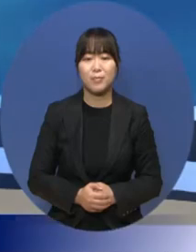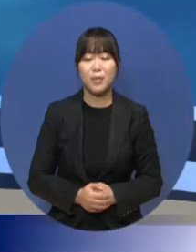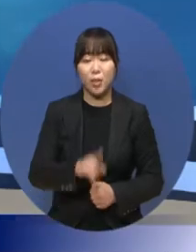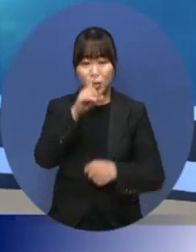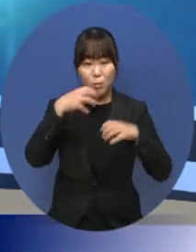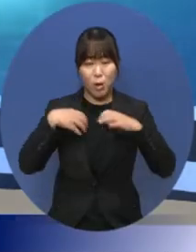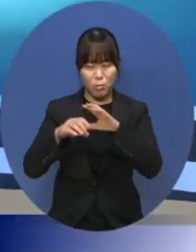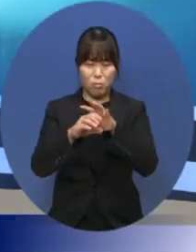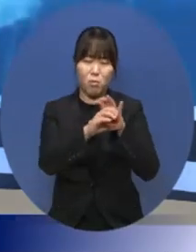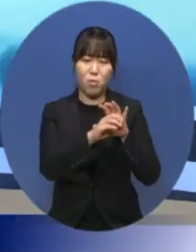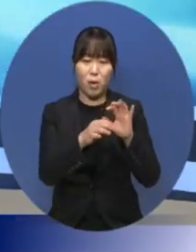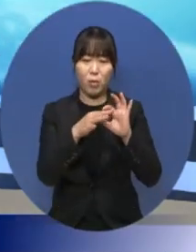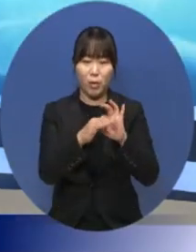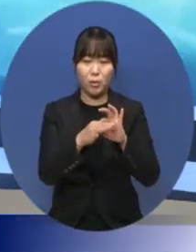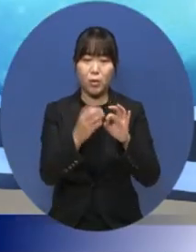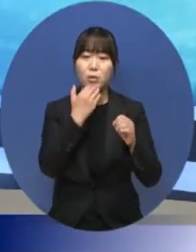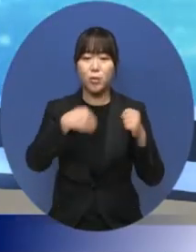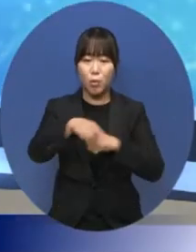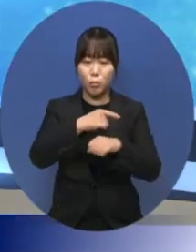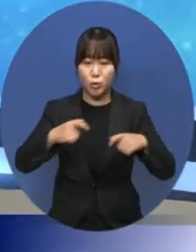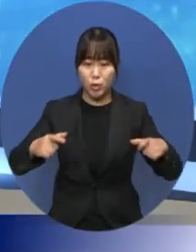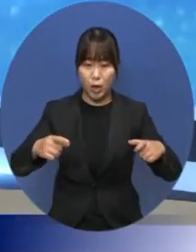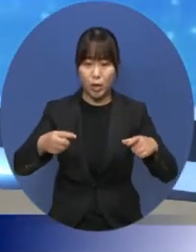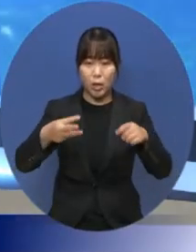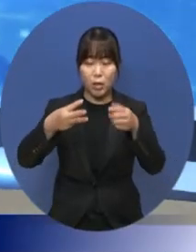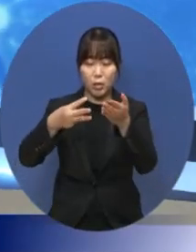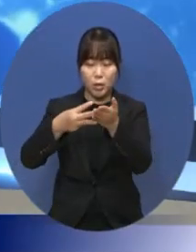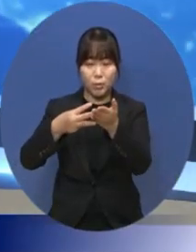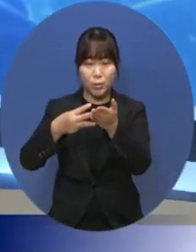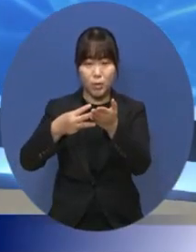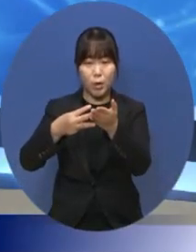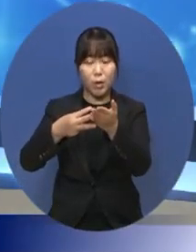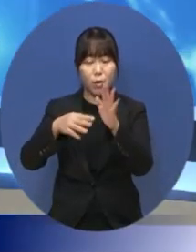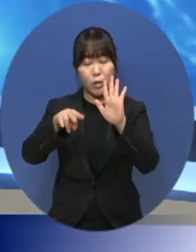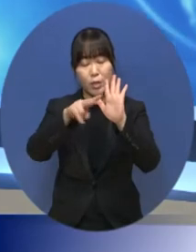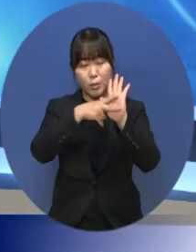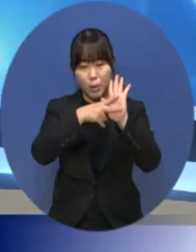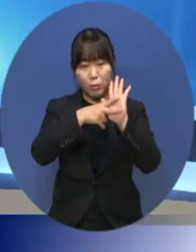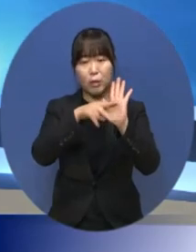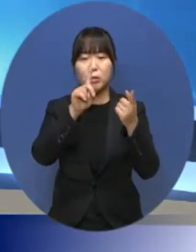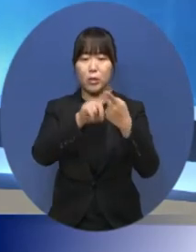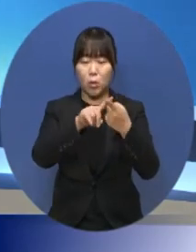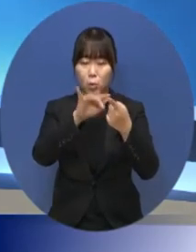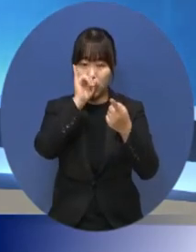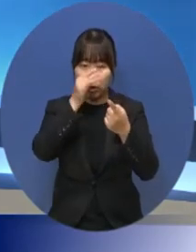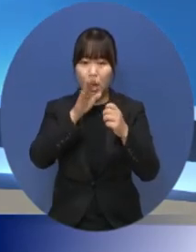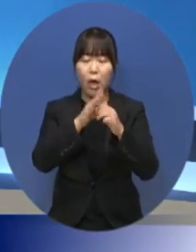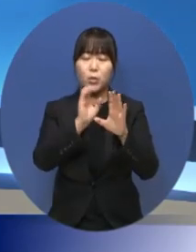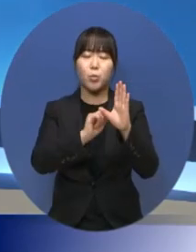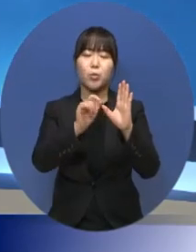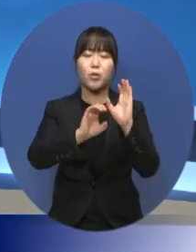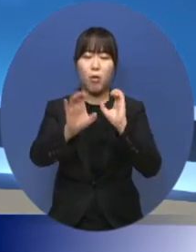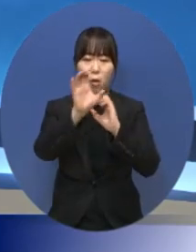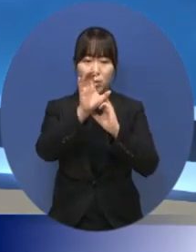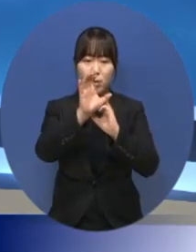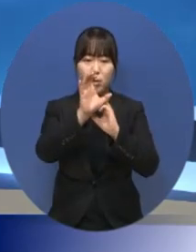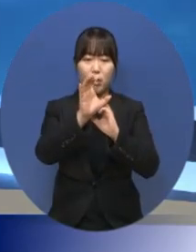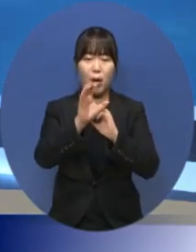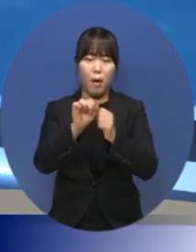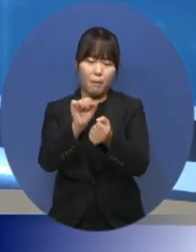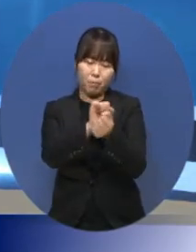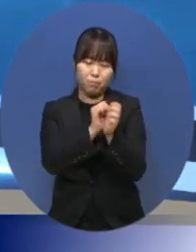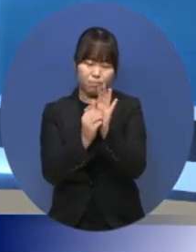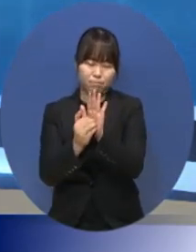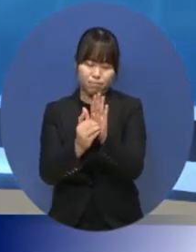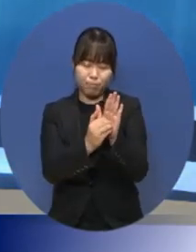정부가 코로나19와 관련해 수도권의 2단계 사회적 거리두기를 유지하되 한층 더 강화된 방역